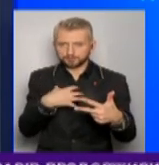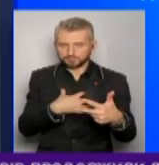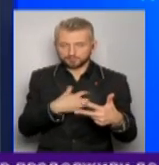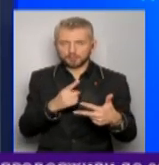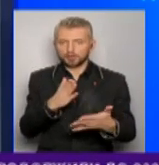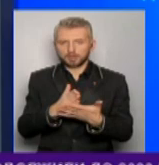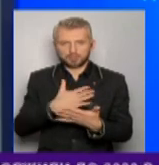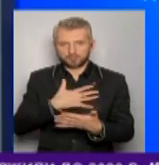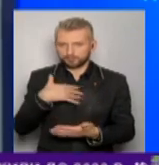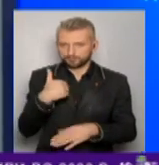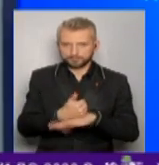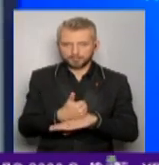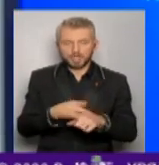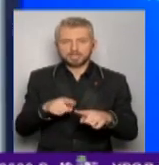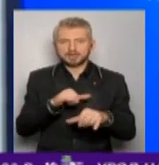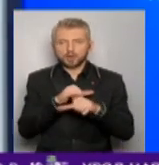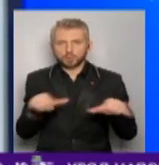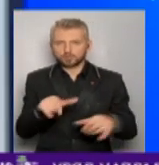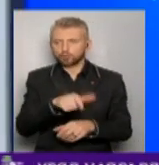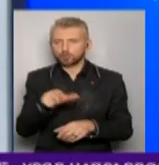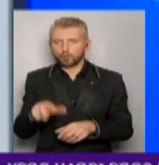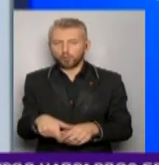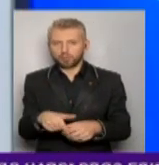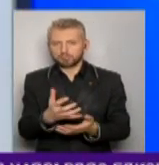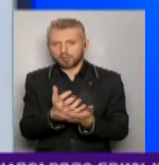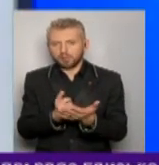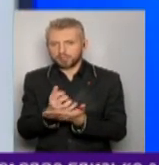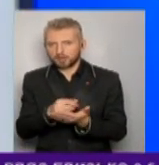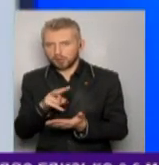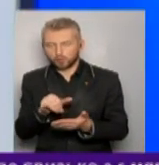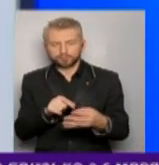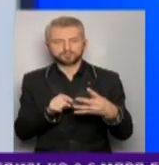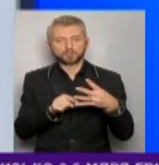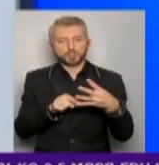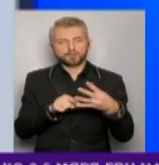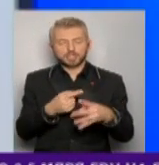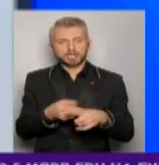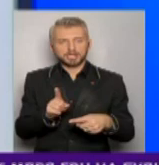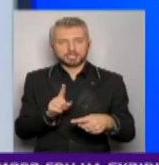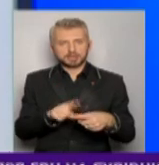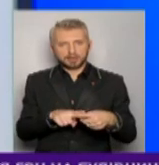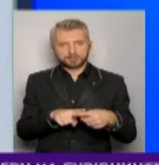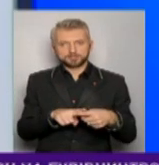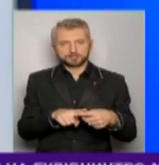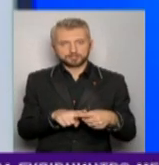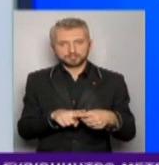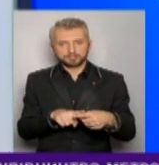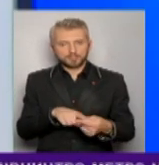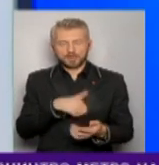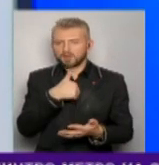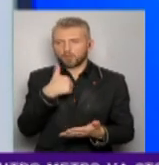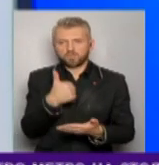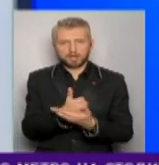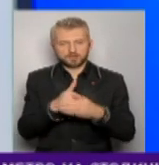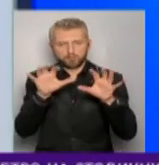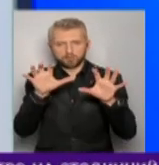наших ключових – це розвиток людського капіталу. Пріоритет четвертий – це верховенство права